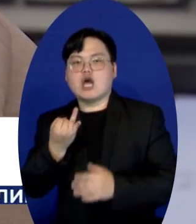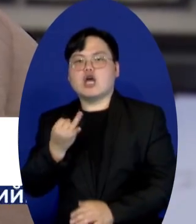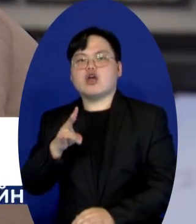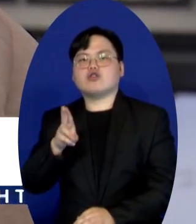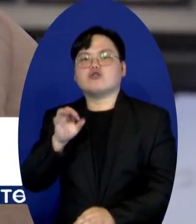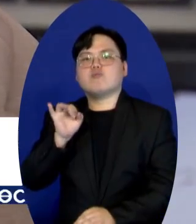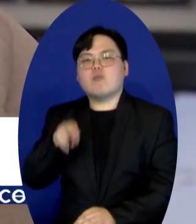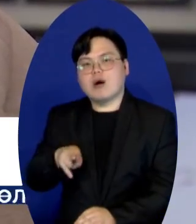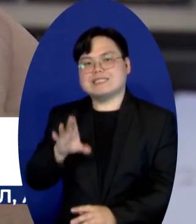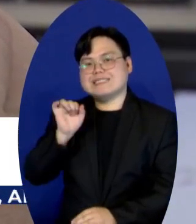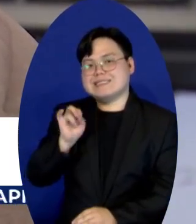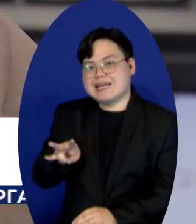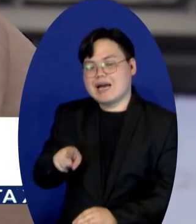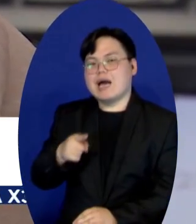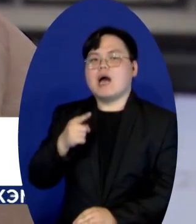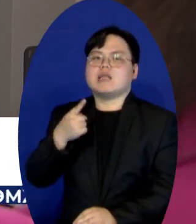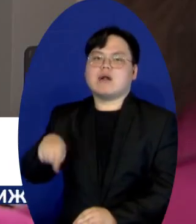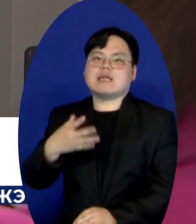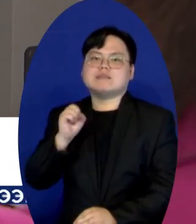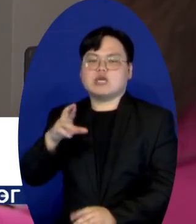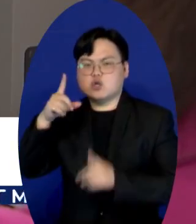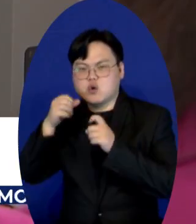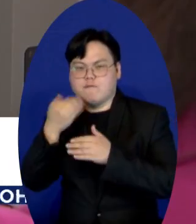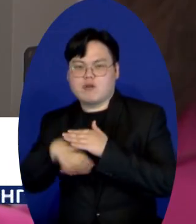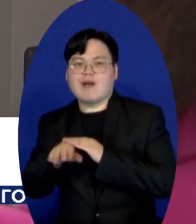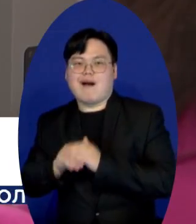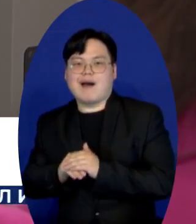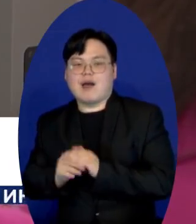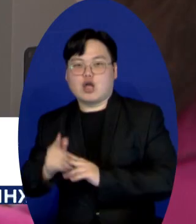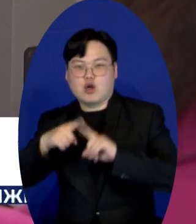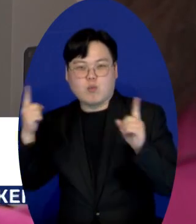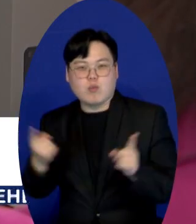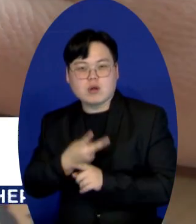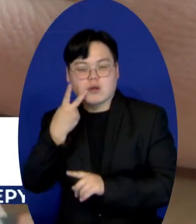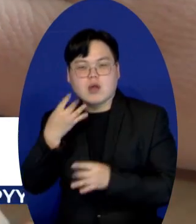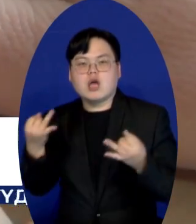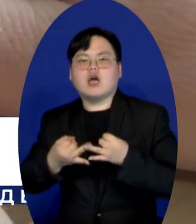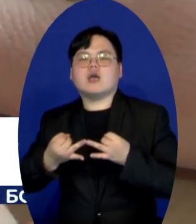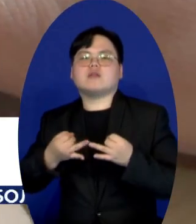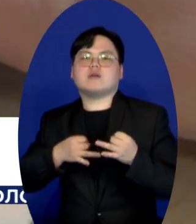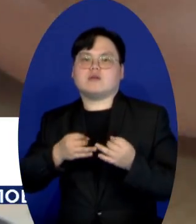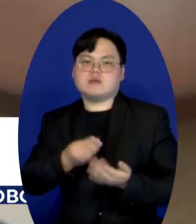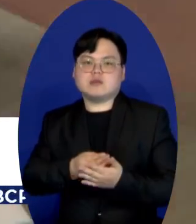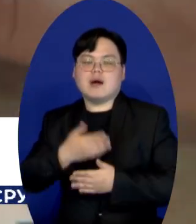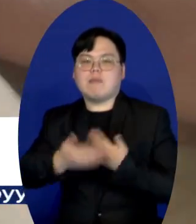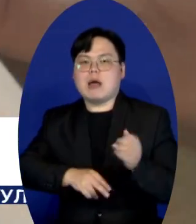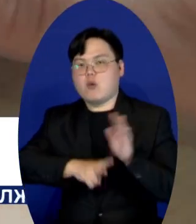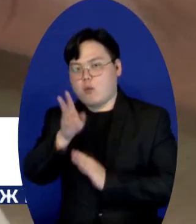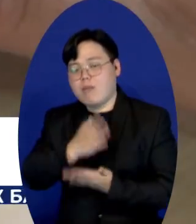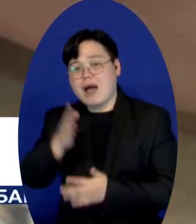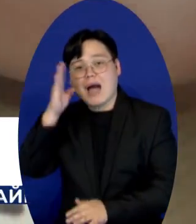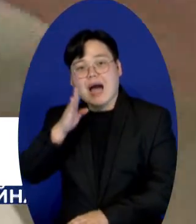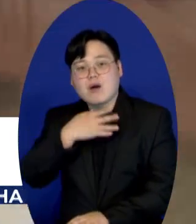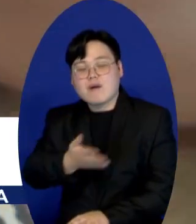гаруй хохирогчийн 1.5 сая зураг үчлэг хадгалагддаг байна. Энэ төрлийн гэмт хэргийн дийлэнх хувийн цахим орчинд үйлдэгдэж байгаа юм. Тиймээс эцэг